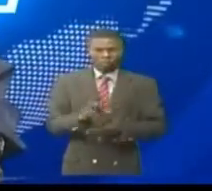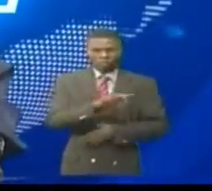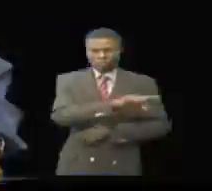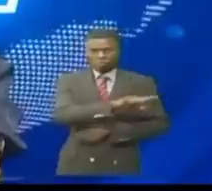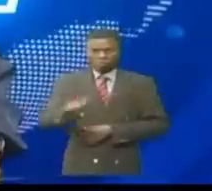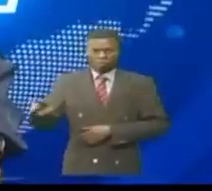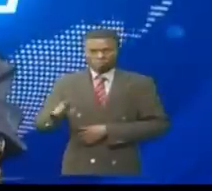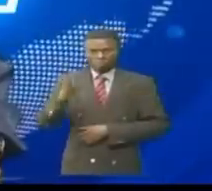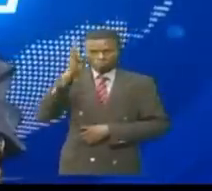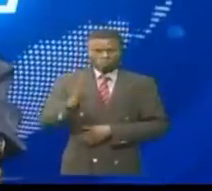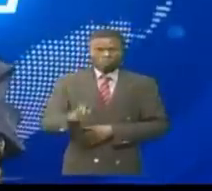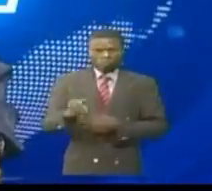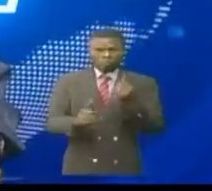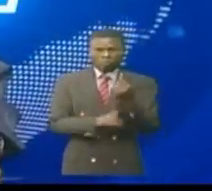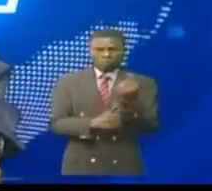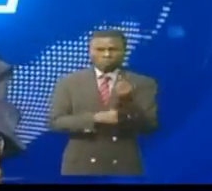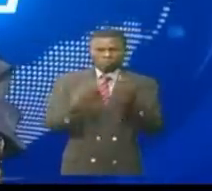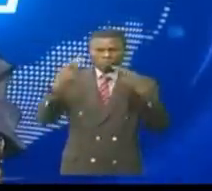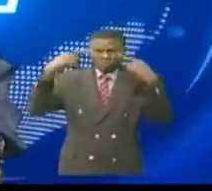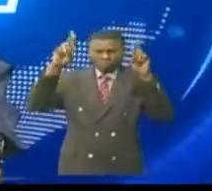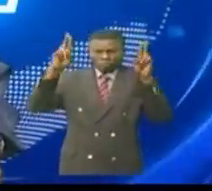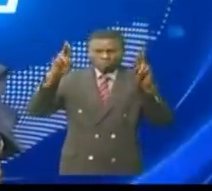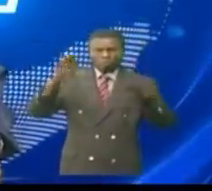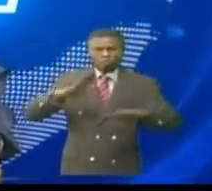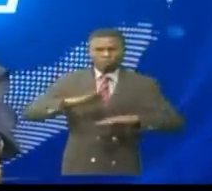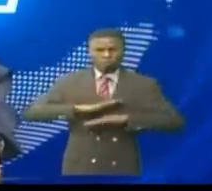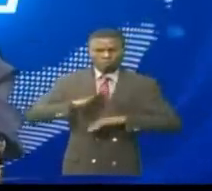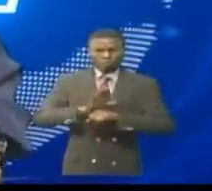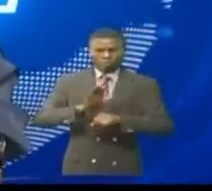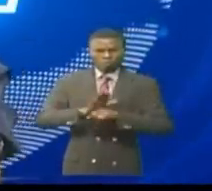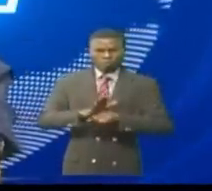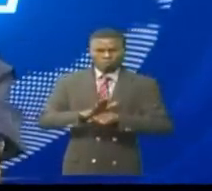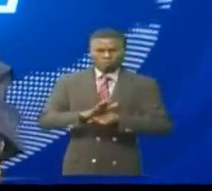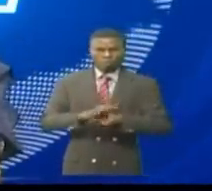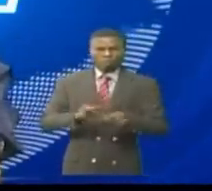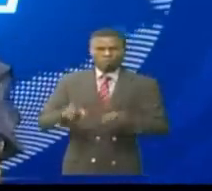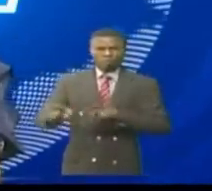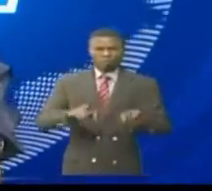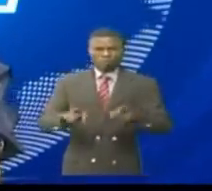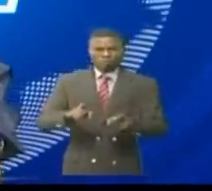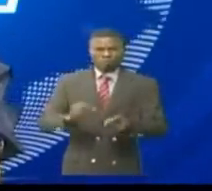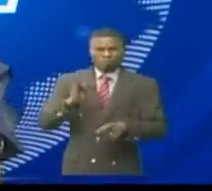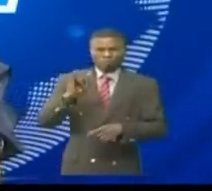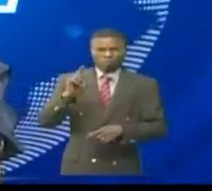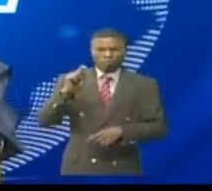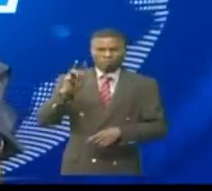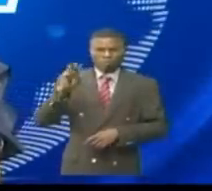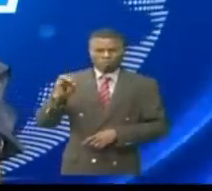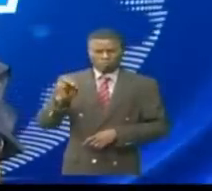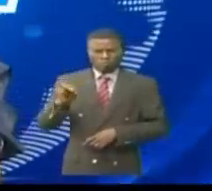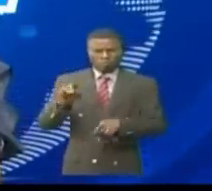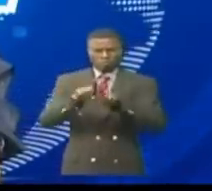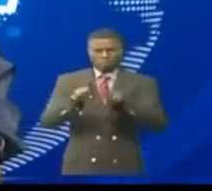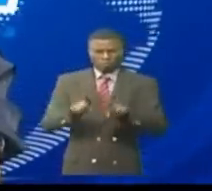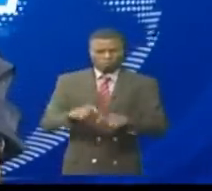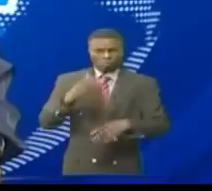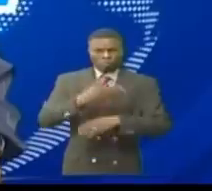1400 lauréats ont réussi avec bio et satisfaction dans les filières des ITM, IM et INPES